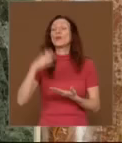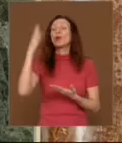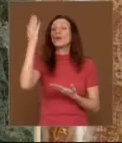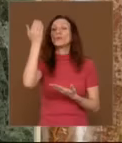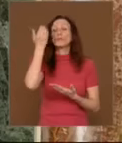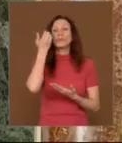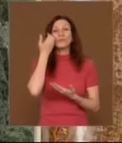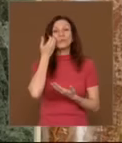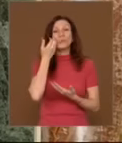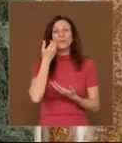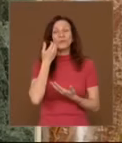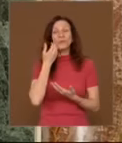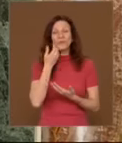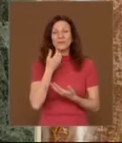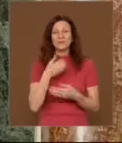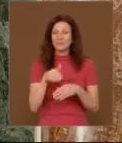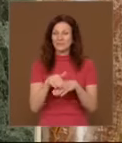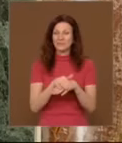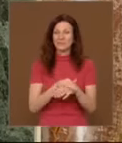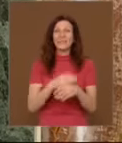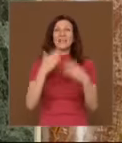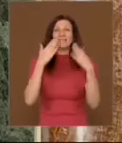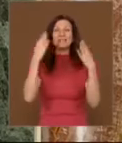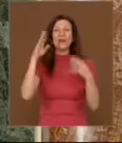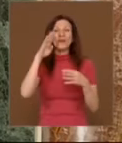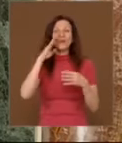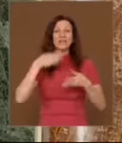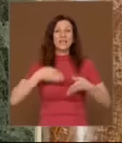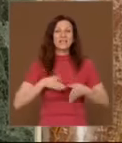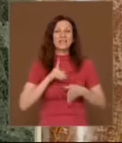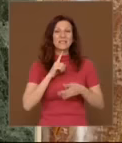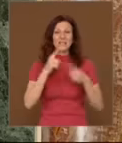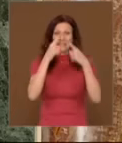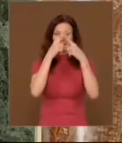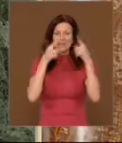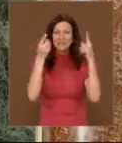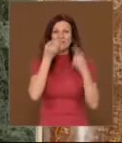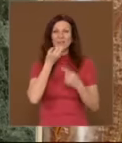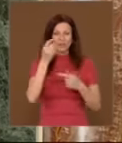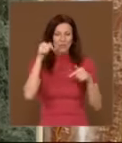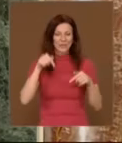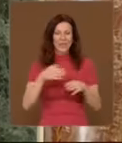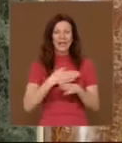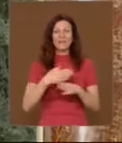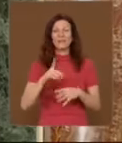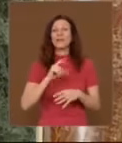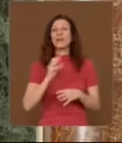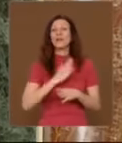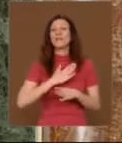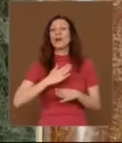помилуй, Господи, помилуй, Господи, помилуй. Слава Отцу и Сину и Святому Духу, и ныне и присно и во веки веков.